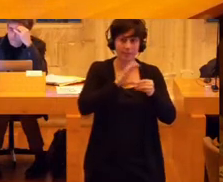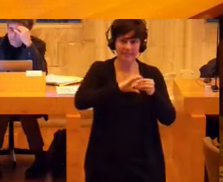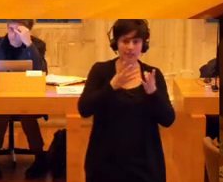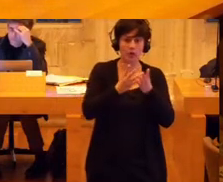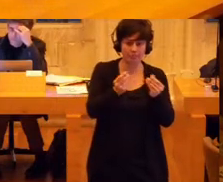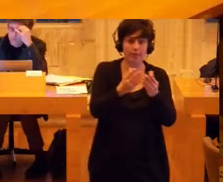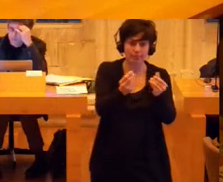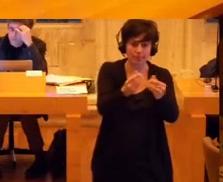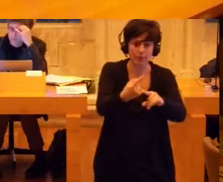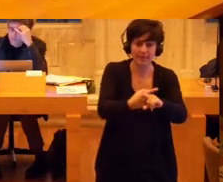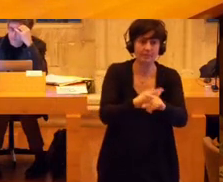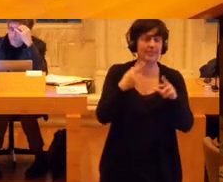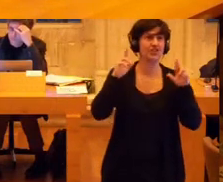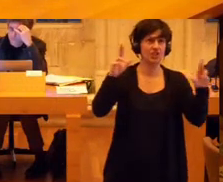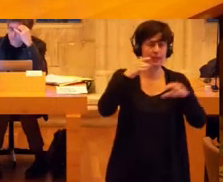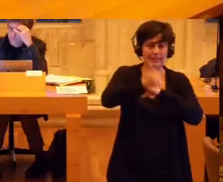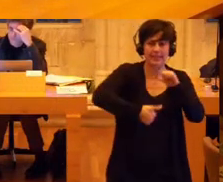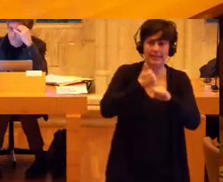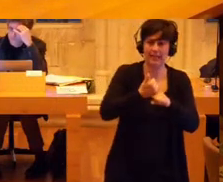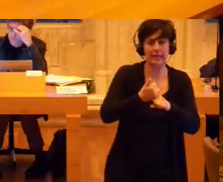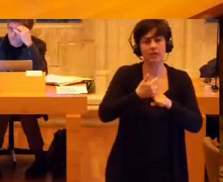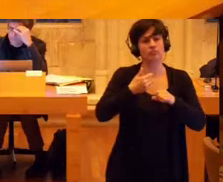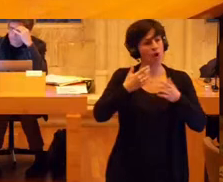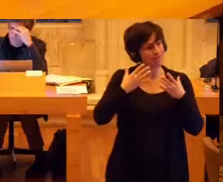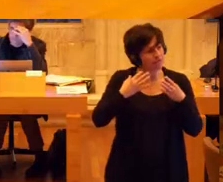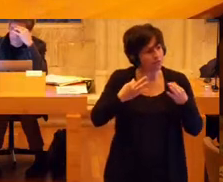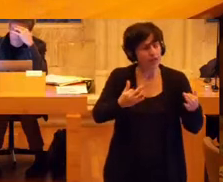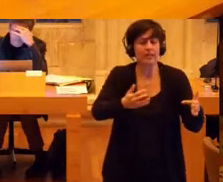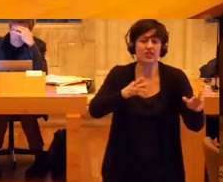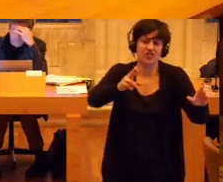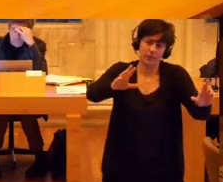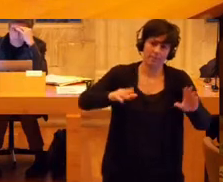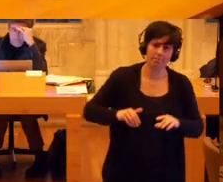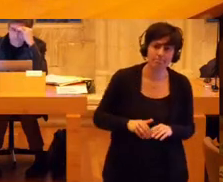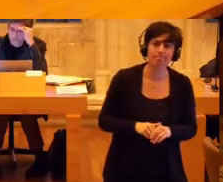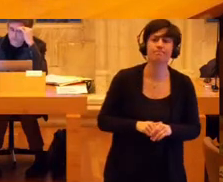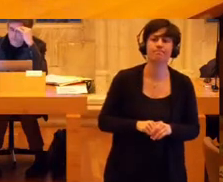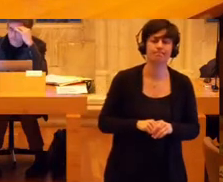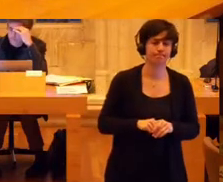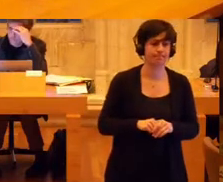effet. Nous espérons que cette année, tout sera à peu près conforme.